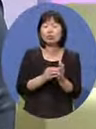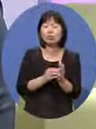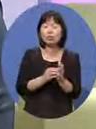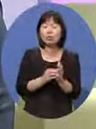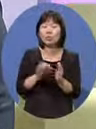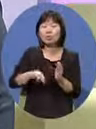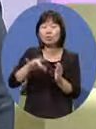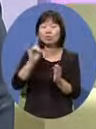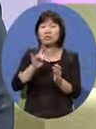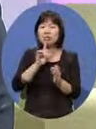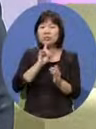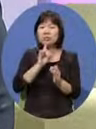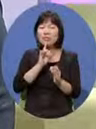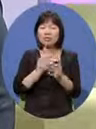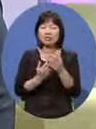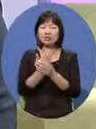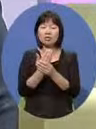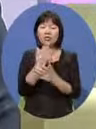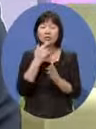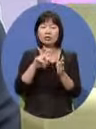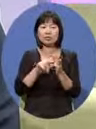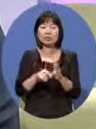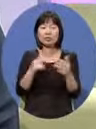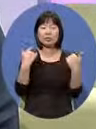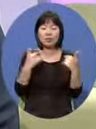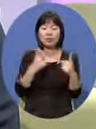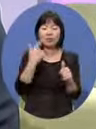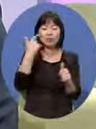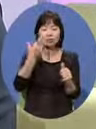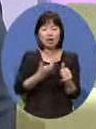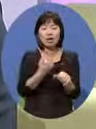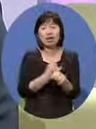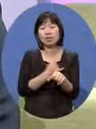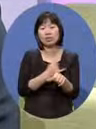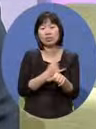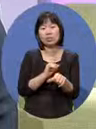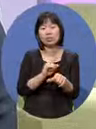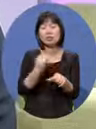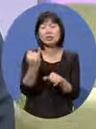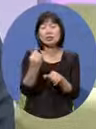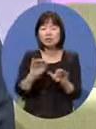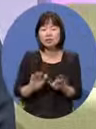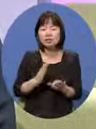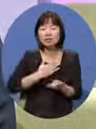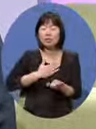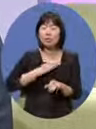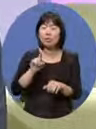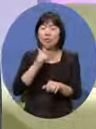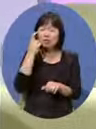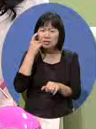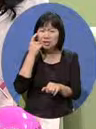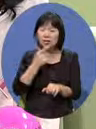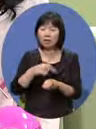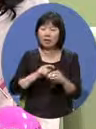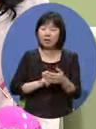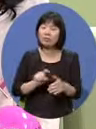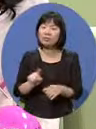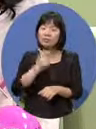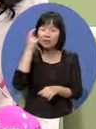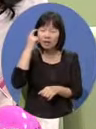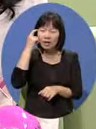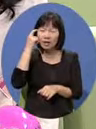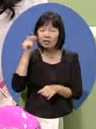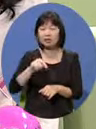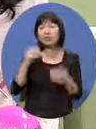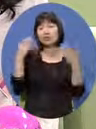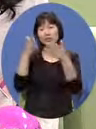이렇게 먼저 이야기가 만약에 안 나왔을 때는 매번 물어보셔야 되는 게 자기야 자기 오늘 기분이 어땠어? 마음이 어때?